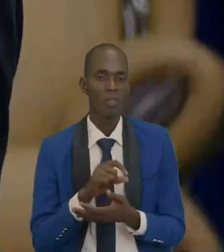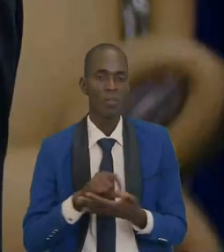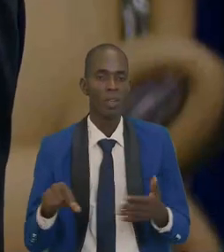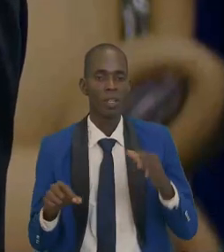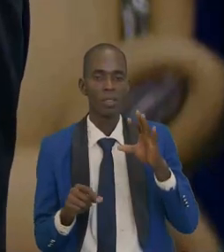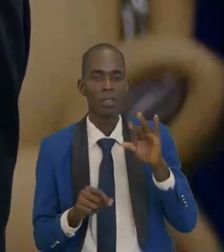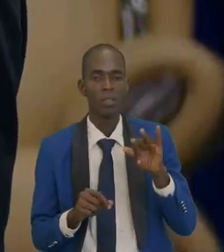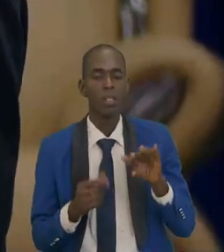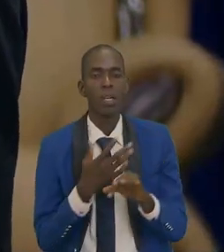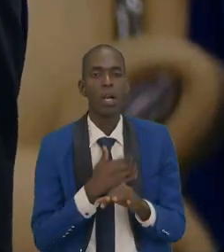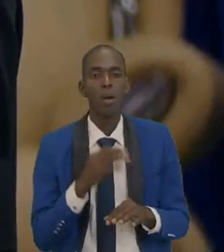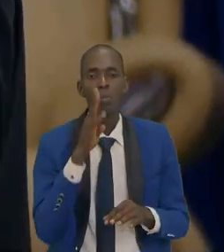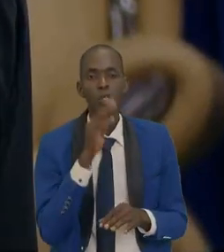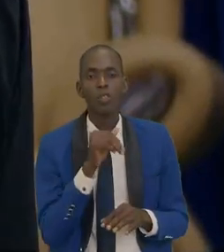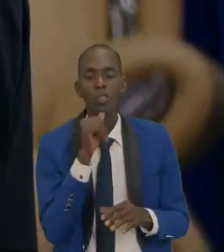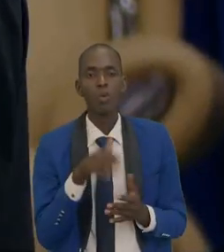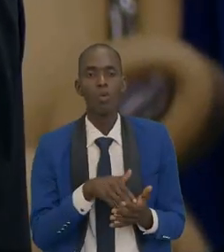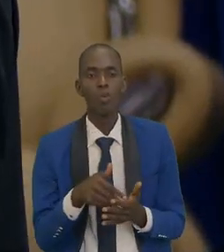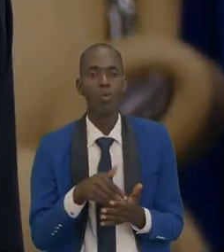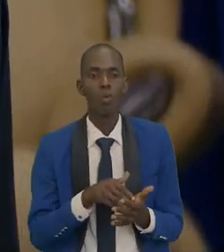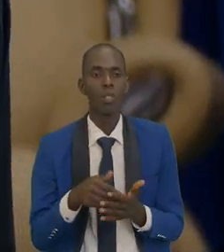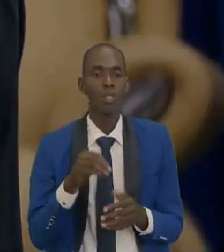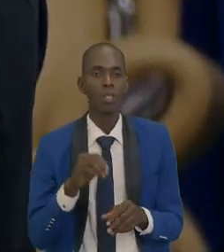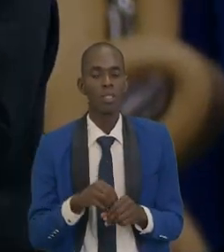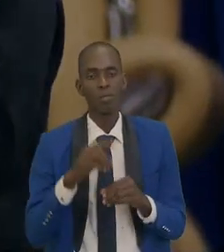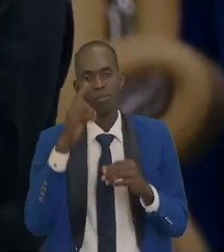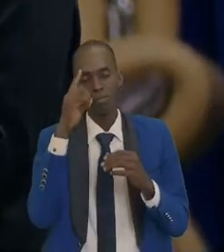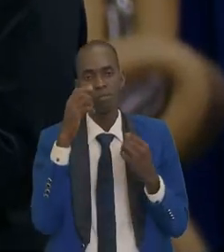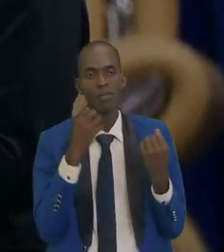Verset 19, et sans faiblir dans la foi.